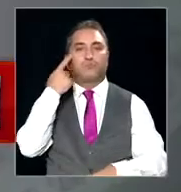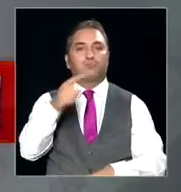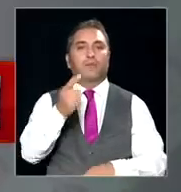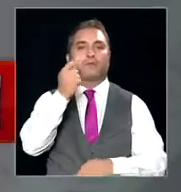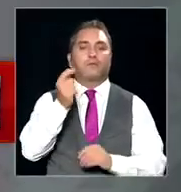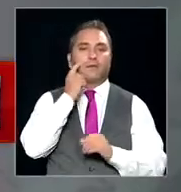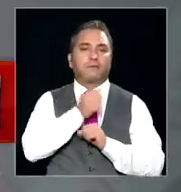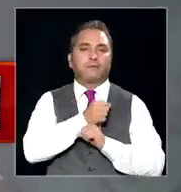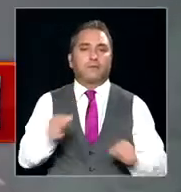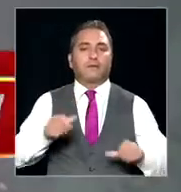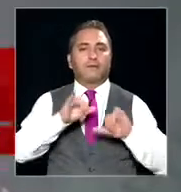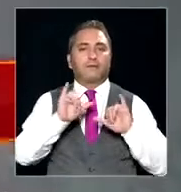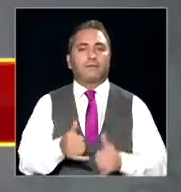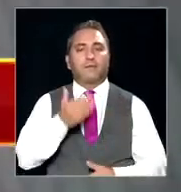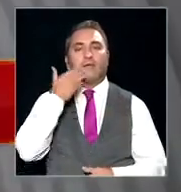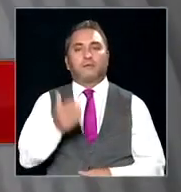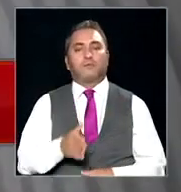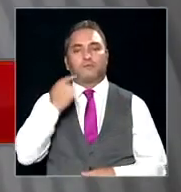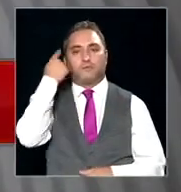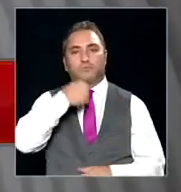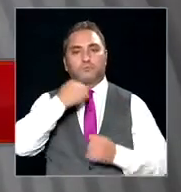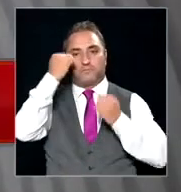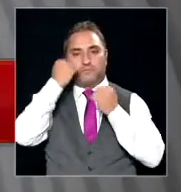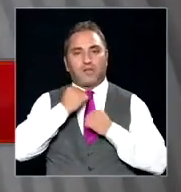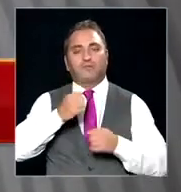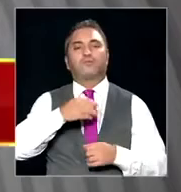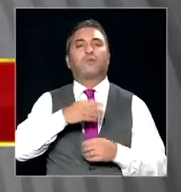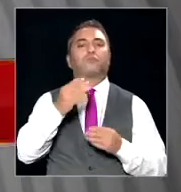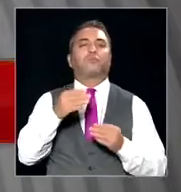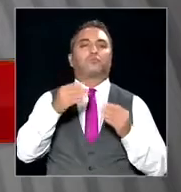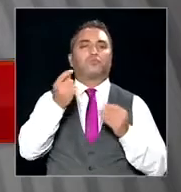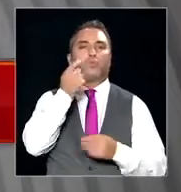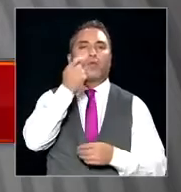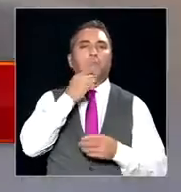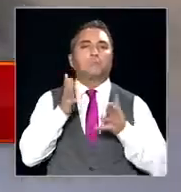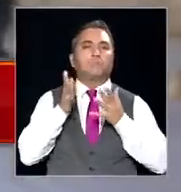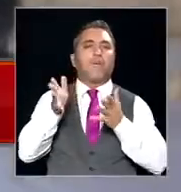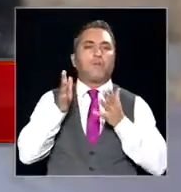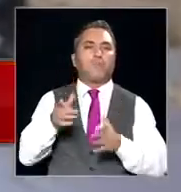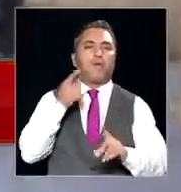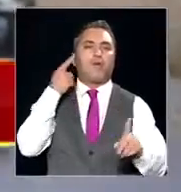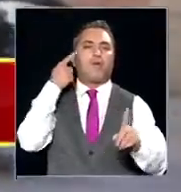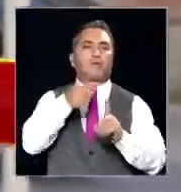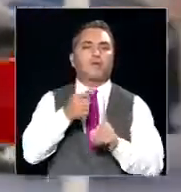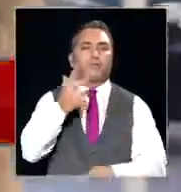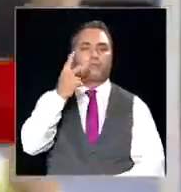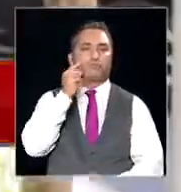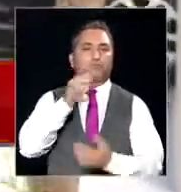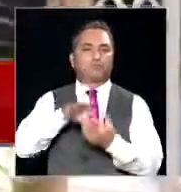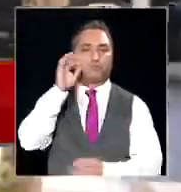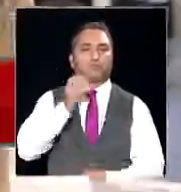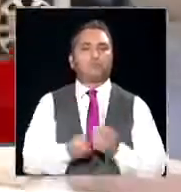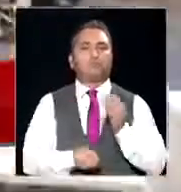zarar. Yüzleri maskeli hırsızlar Maltepe'deki bir kuru yemiş deposunu hedef aldı. Hırsızlar 3 kişiydi. Sabah saat